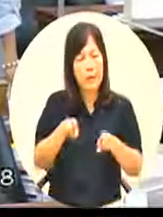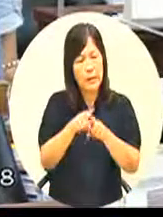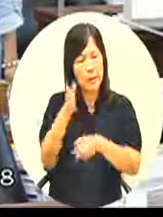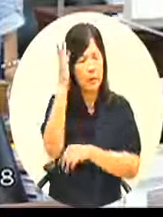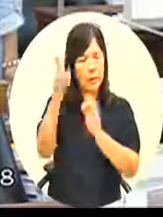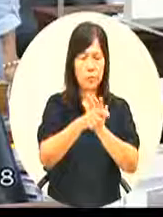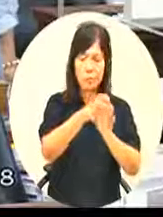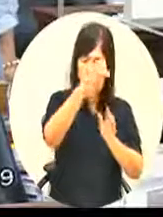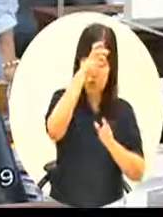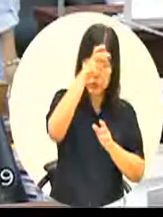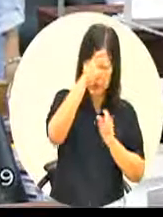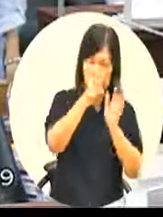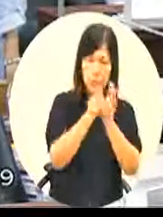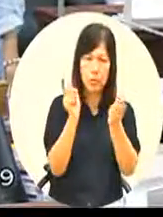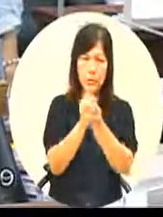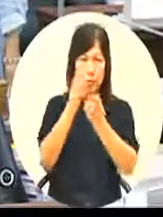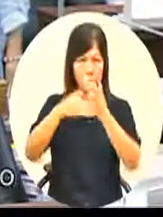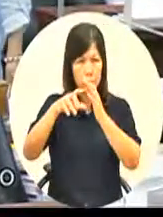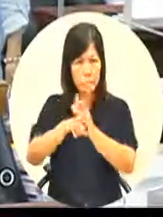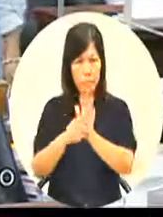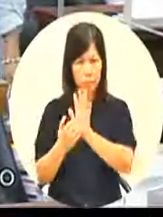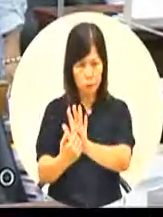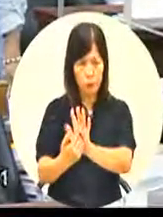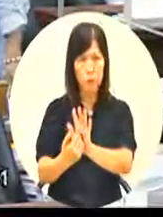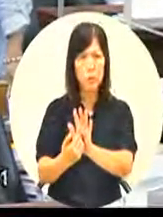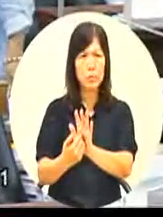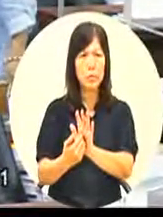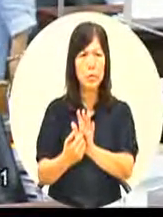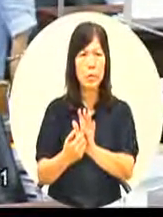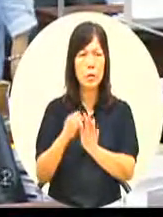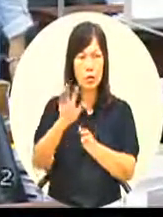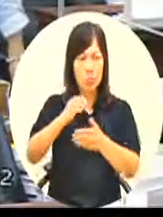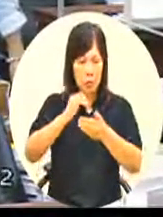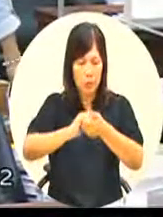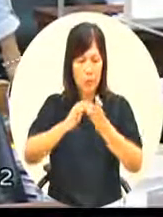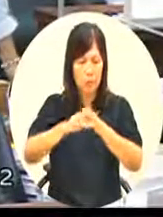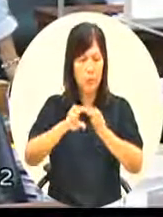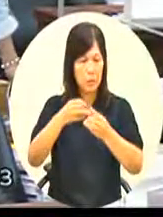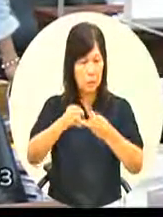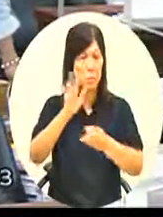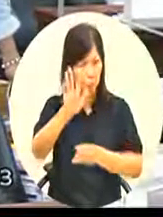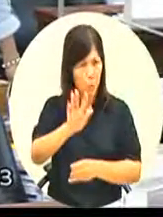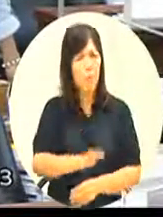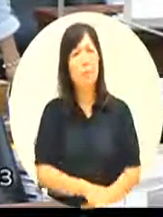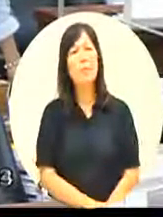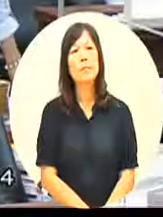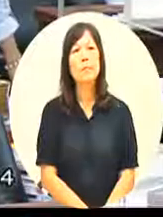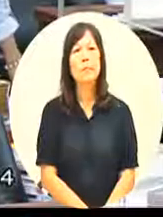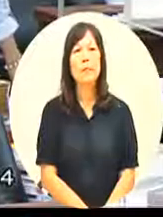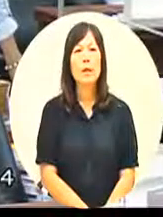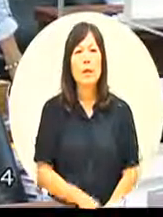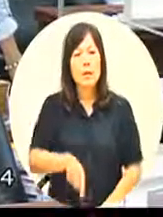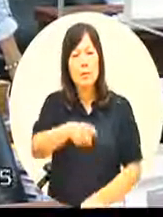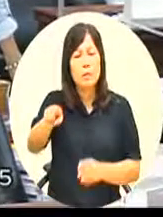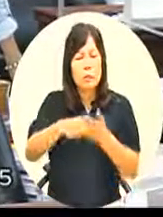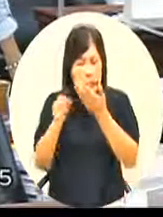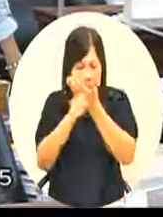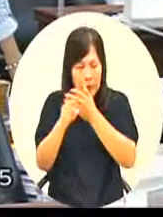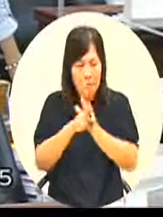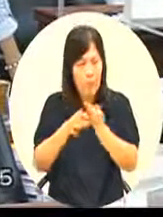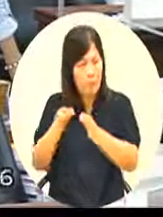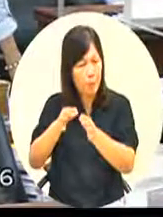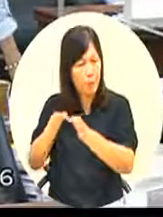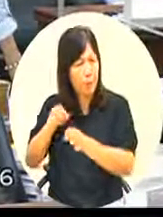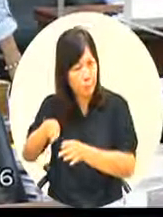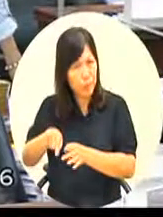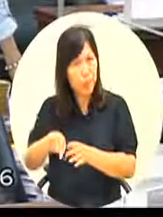警察部门对于在校园毒品的防治算是有一定的成果，那这些毒品的经销商也